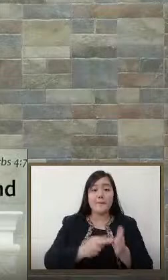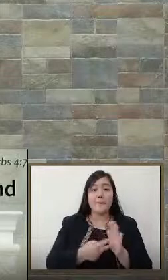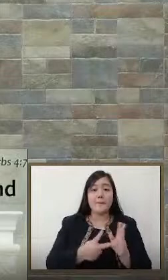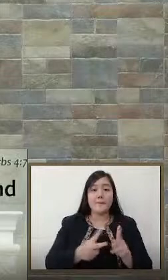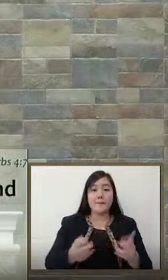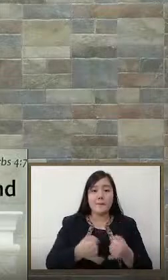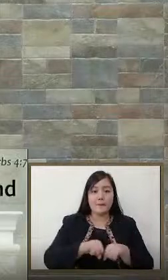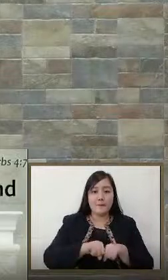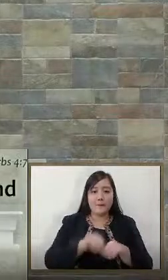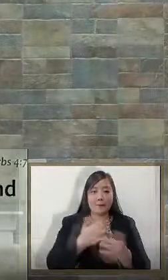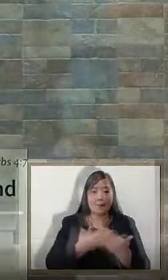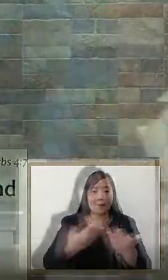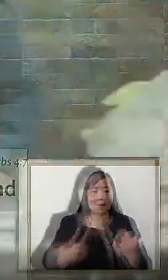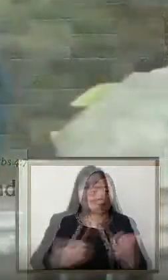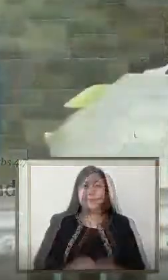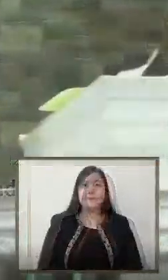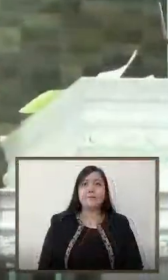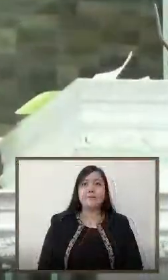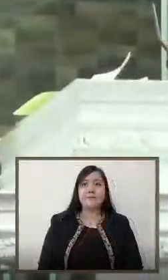Hello.